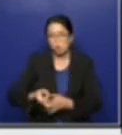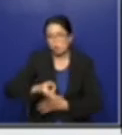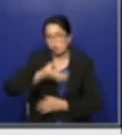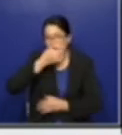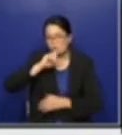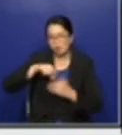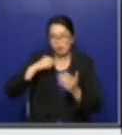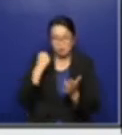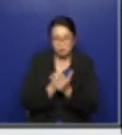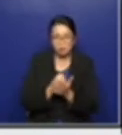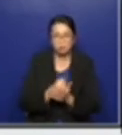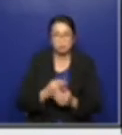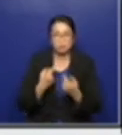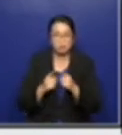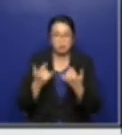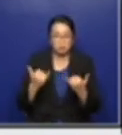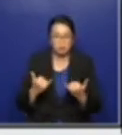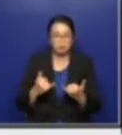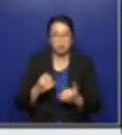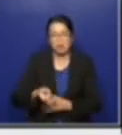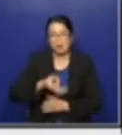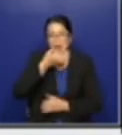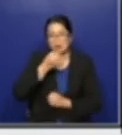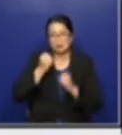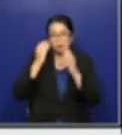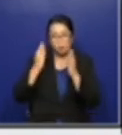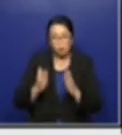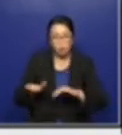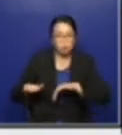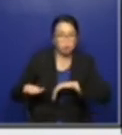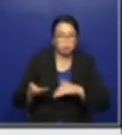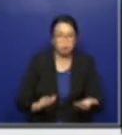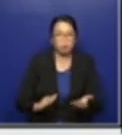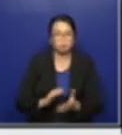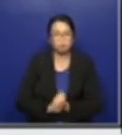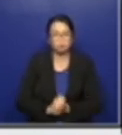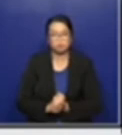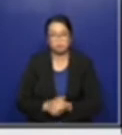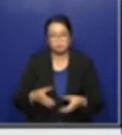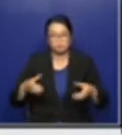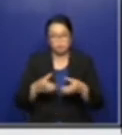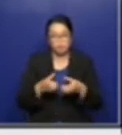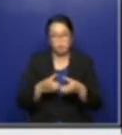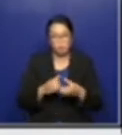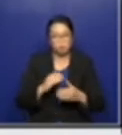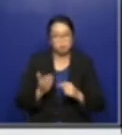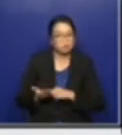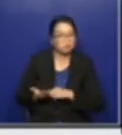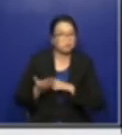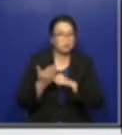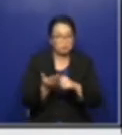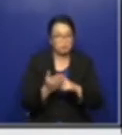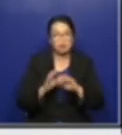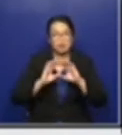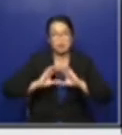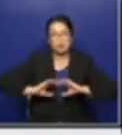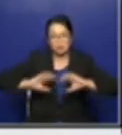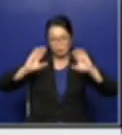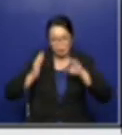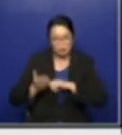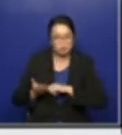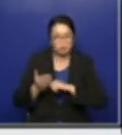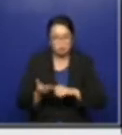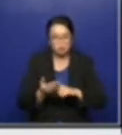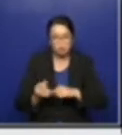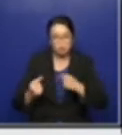พแต่ท่านกำลังทำลายวิชาชีพครูโดยกฎหมายของคณะปฏิรูปนี่แหละกำลังเสนอโดยรัฐบาลเนี่ยถกเถีย